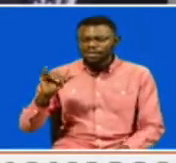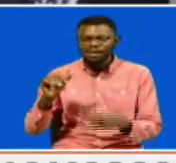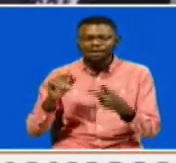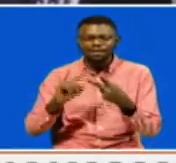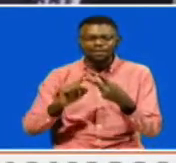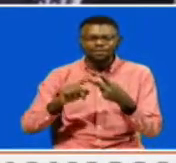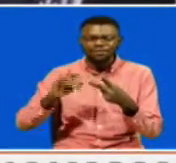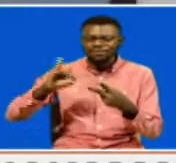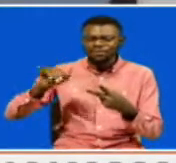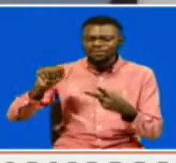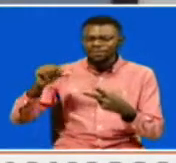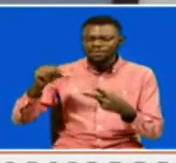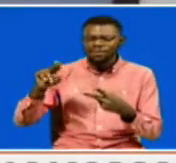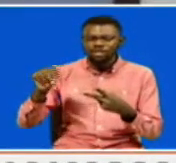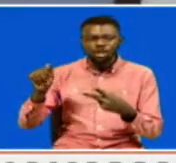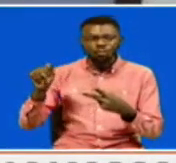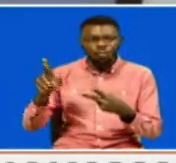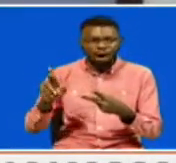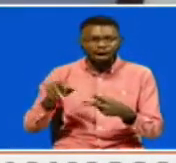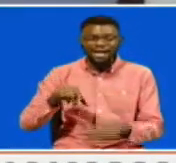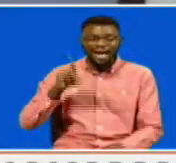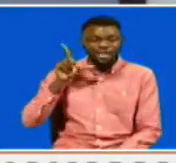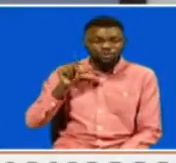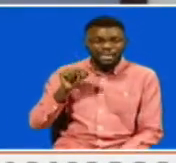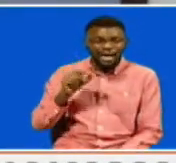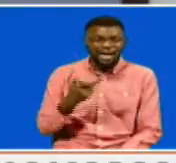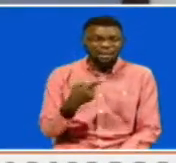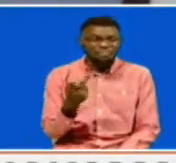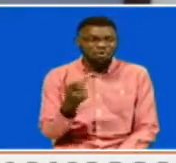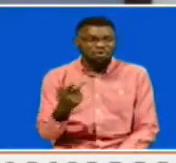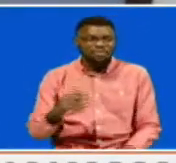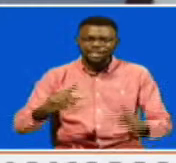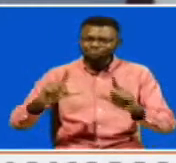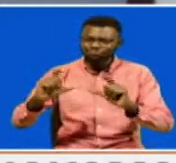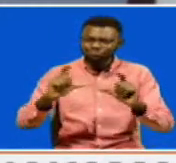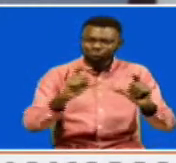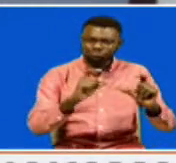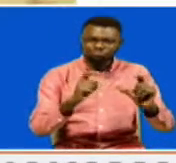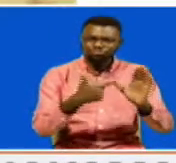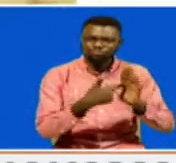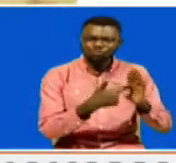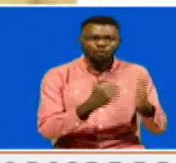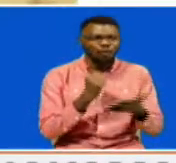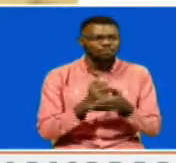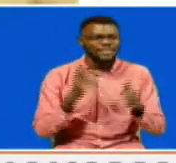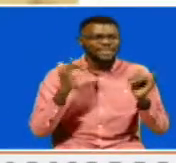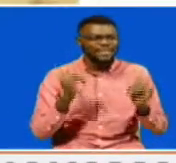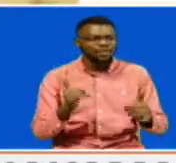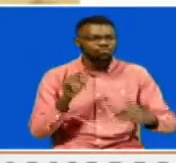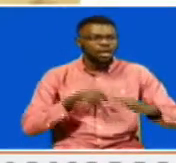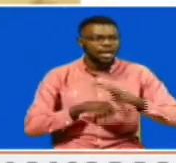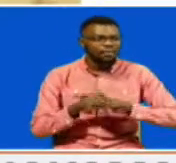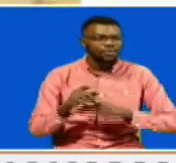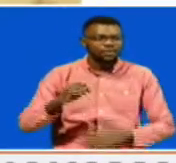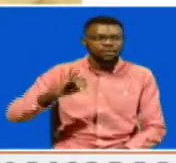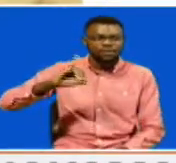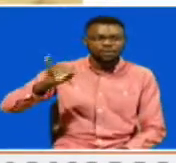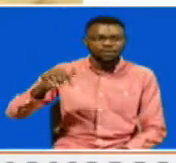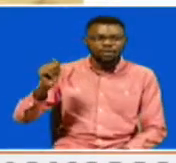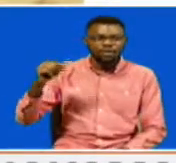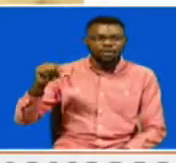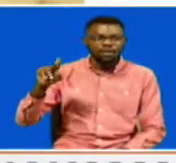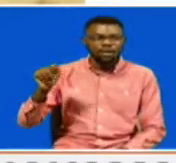Jagwa, kupitia mtandao wa kijamii wa Twitter, walipigwa picha wakionyesha ofisi yao mpya, Jagwa akiandika